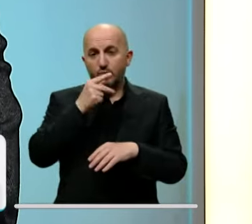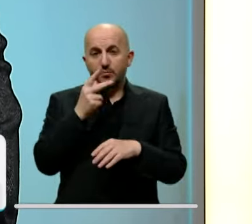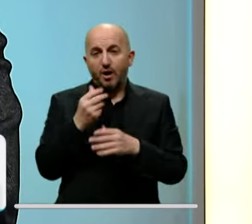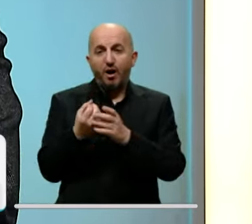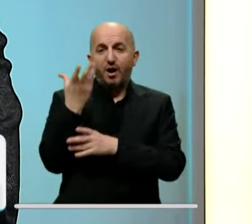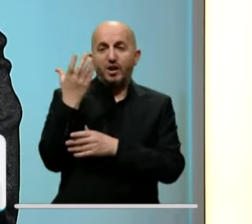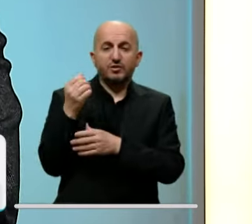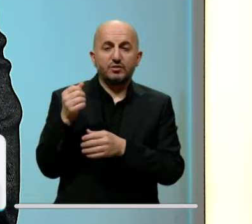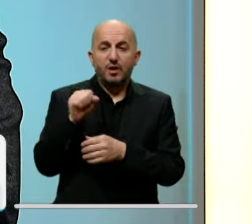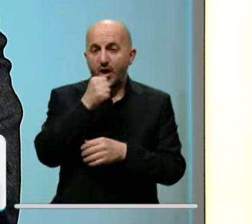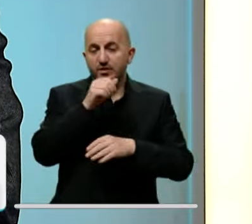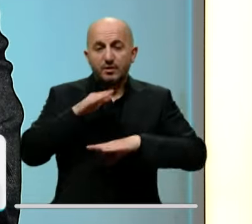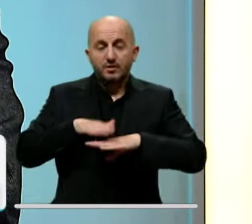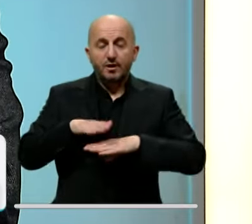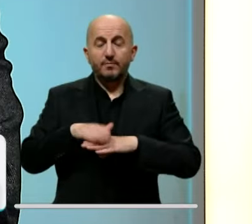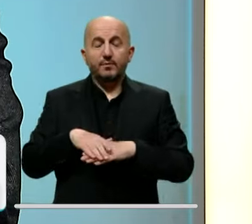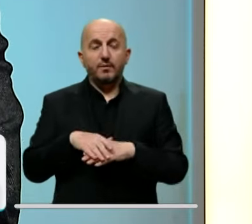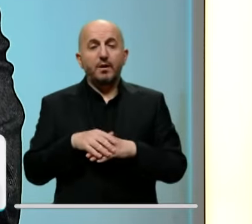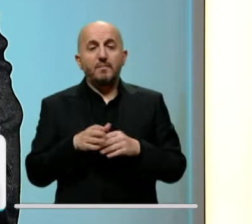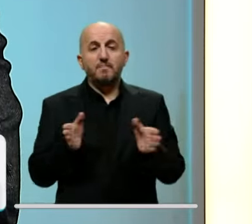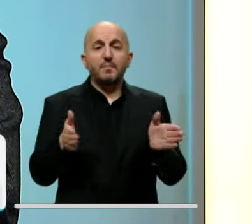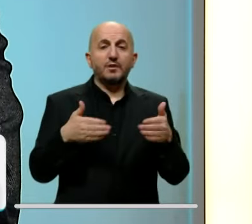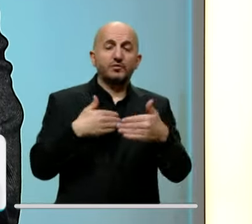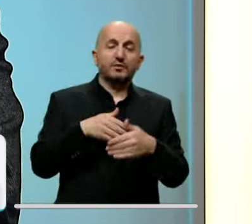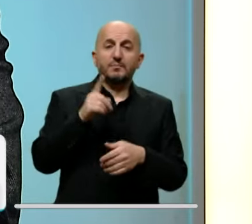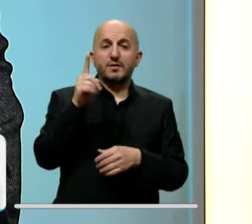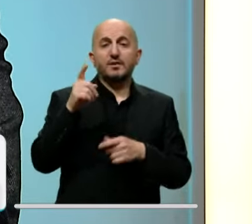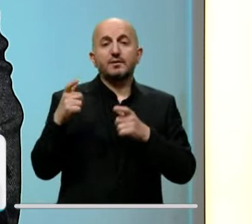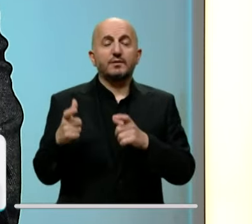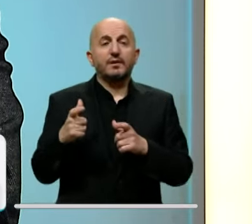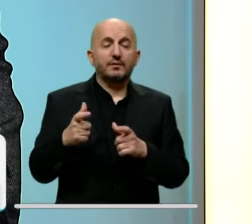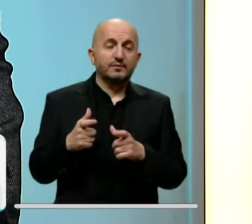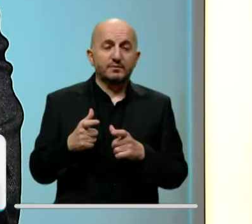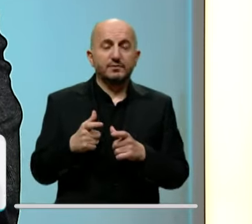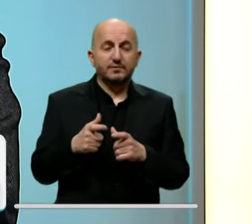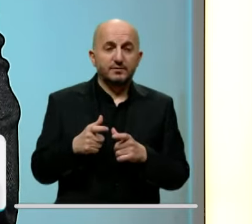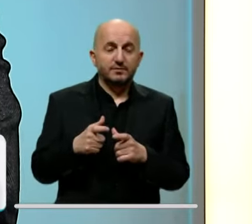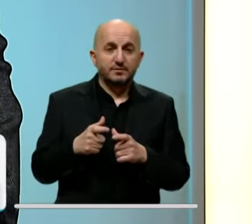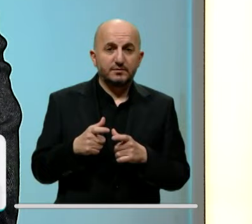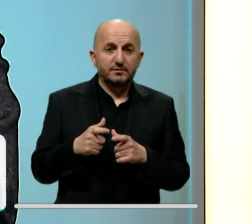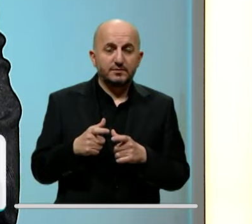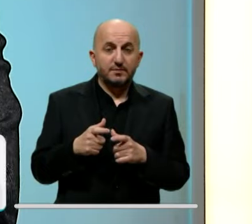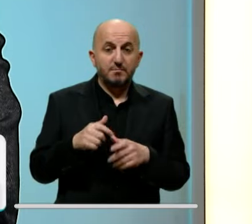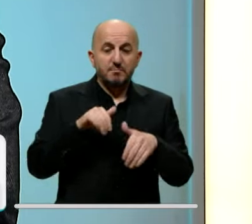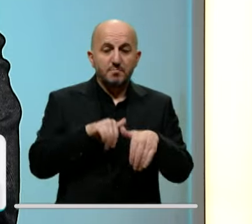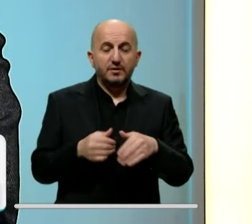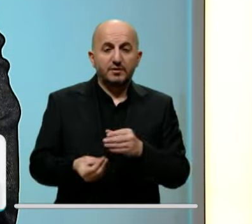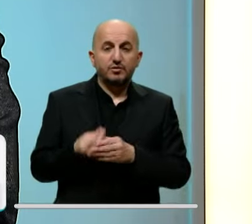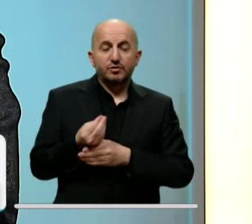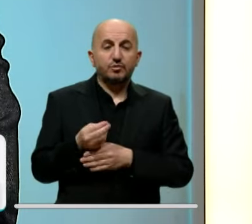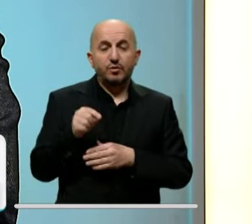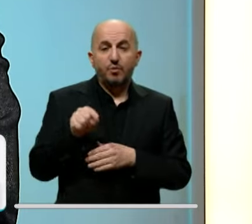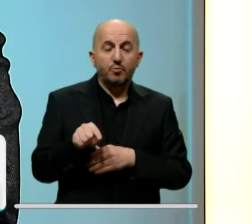yapılıyor ve o mescidin bir yerinden de örenlerin hani o Viran olan yerin bir yerinden de mezar çıkıyor bu